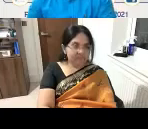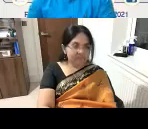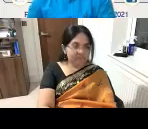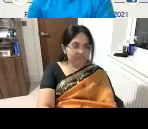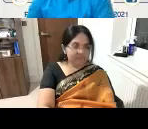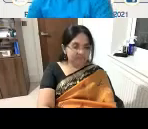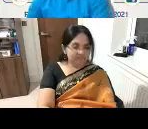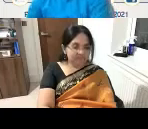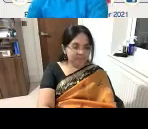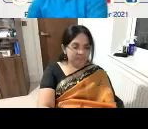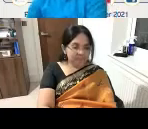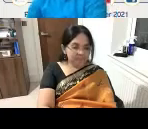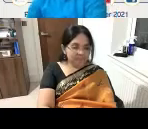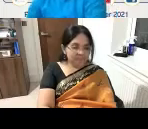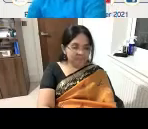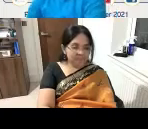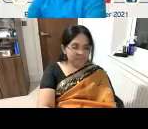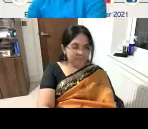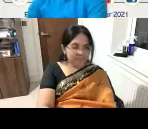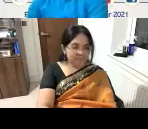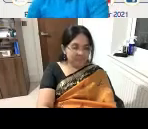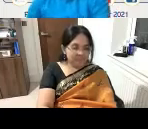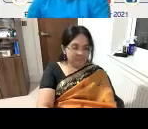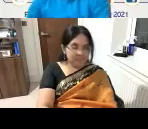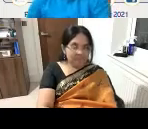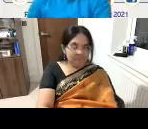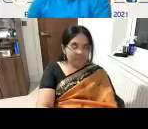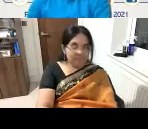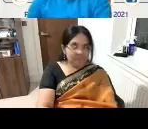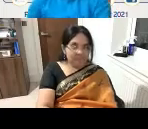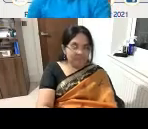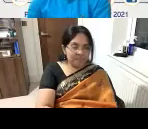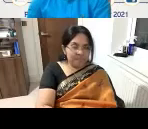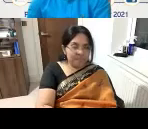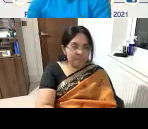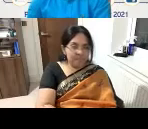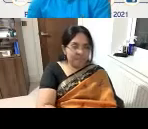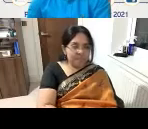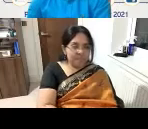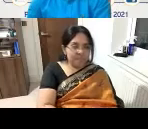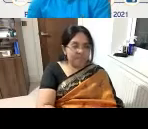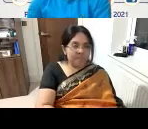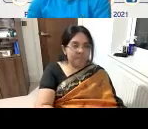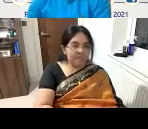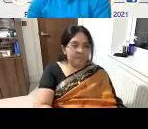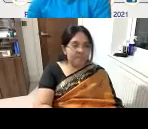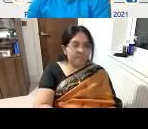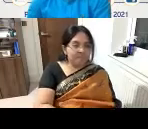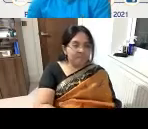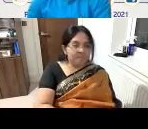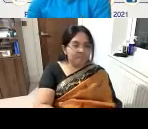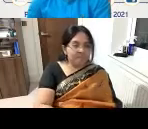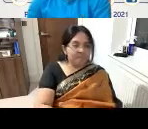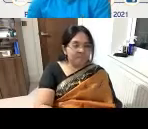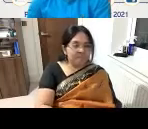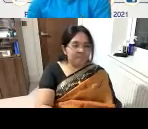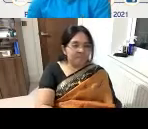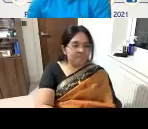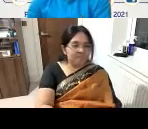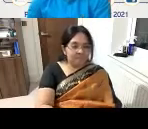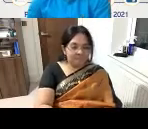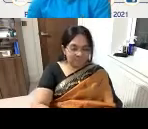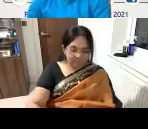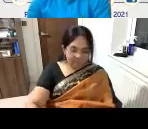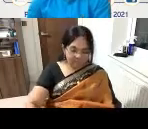देन कोमॉर्बिडिटीज, कि जब हम वेलबींग की बात कर रहे हैं तो हम सिर्फ बच्चे की एक डिसेबिलिटीज को देख के नहीं छोड़